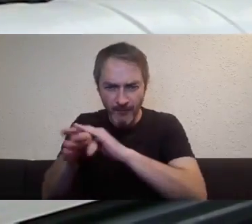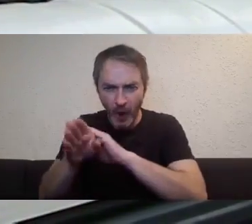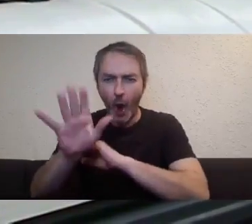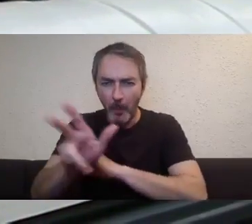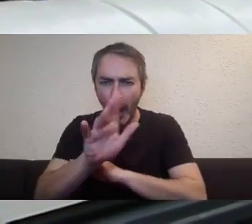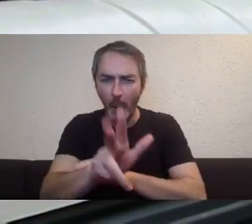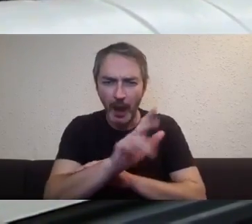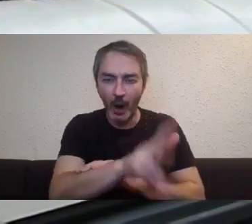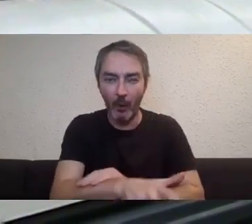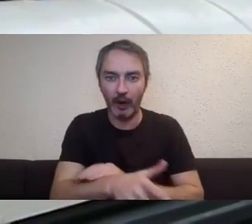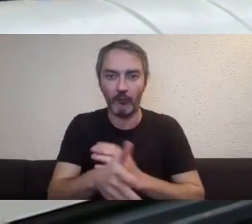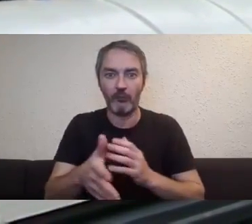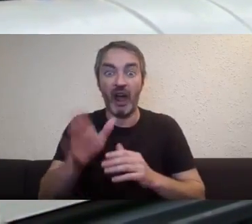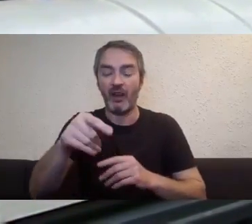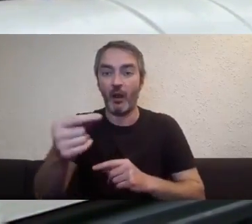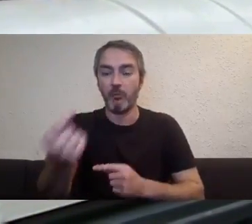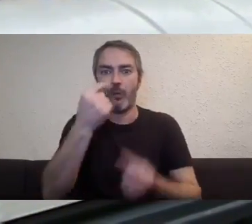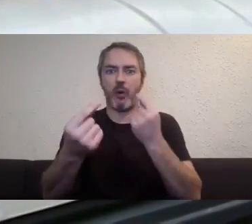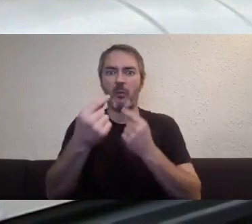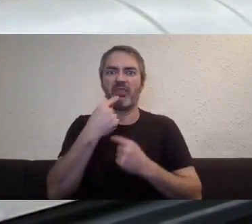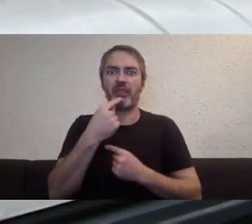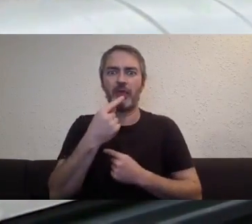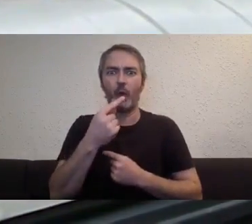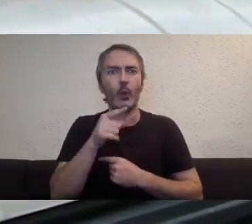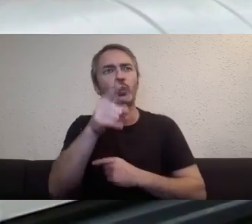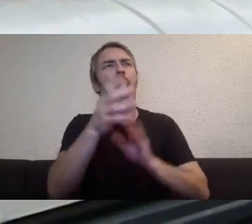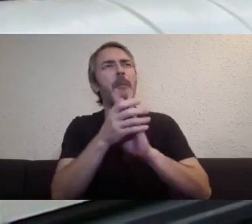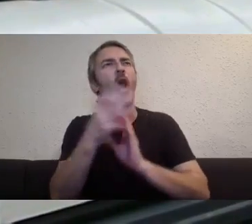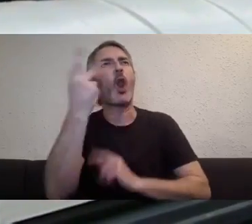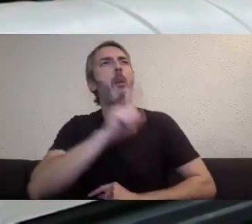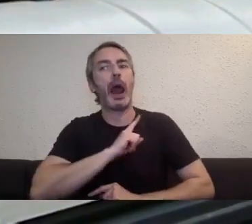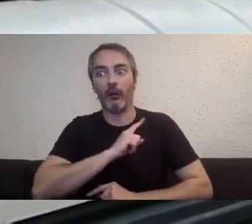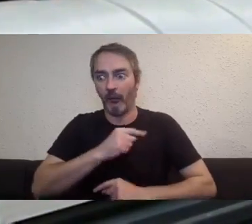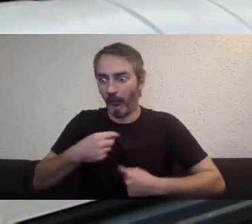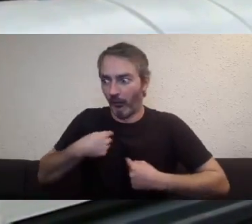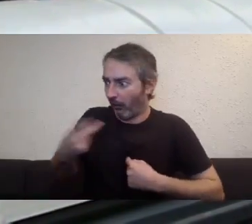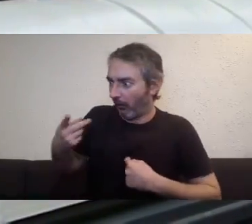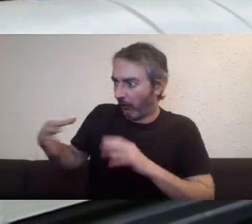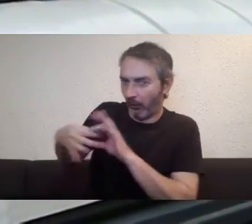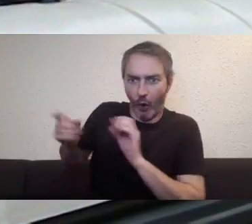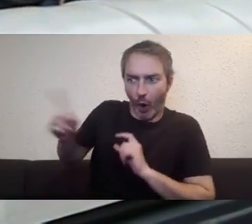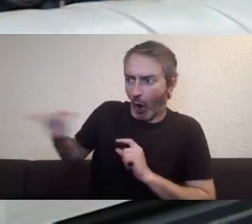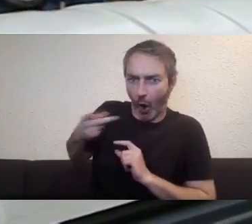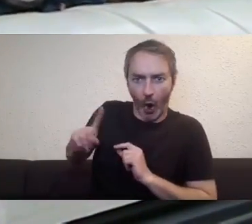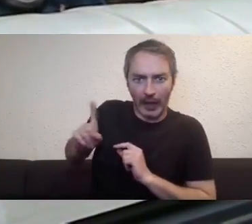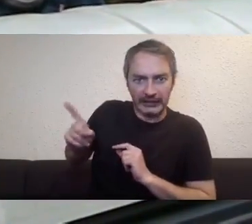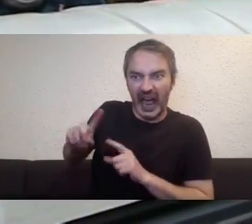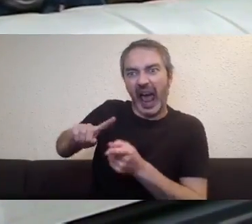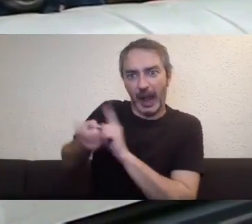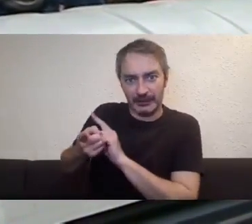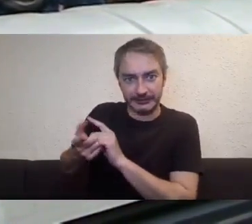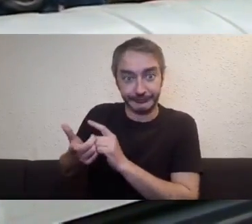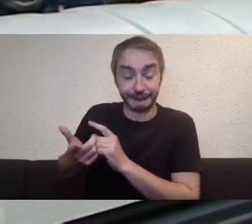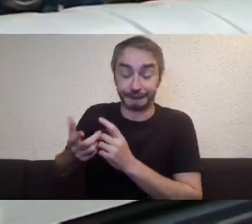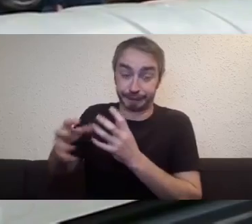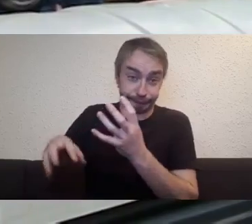robatoris a comerços... Sí, els comerços, els clans, ens venien a nosaltres i deien, escolta, que els vostres amics estan aquí robant-nos a la cara. I res,